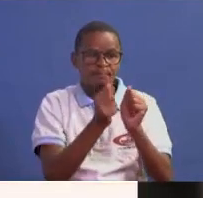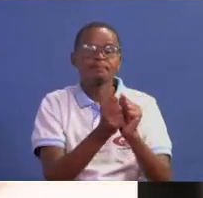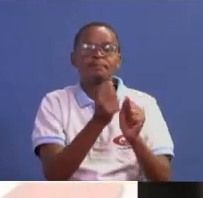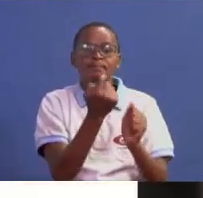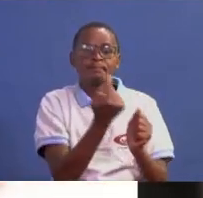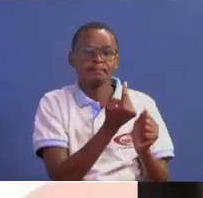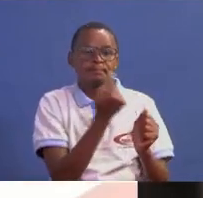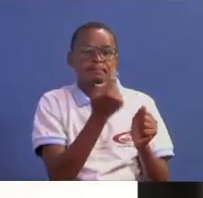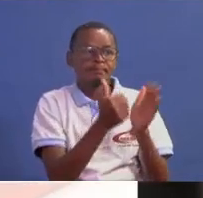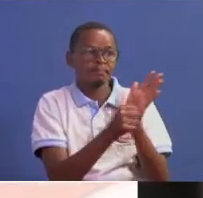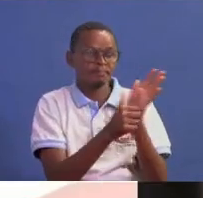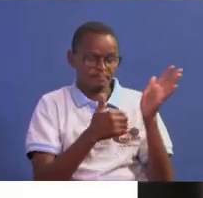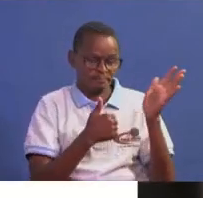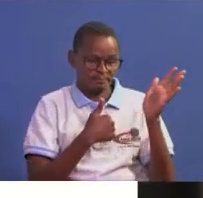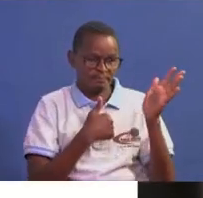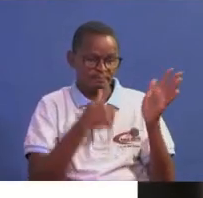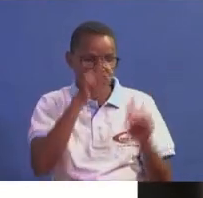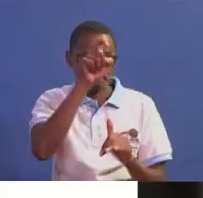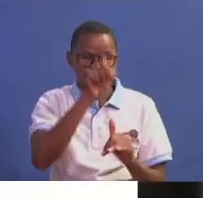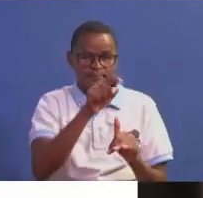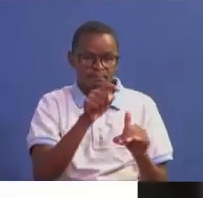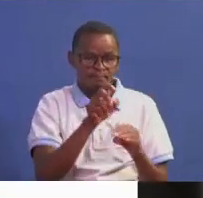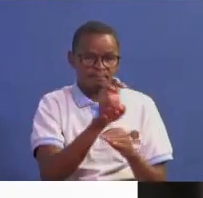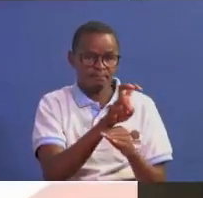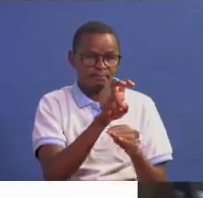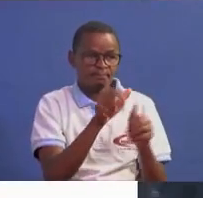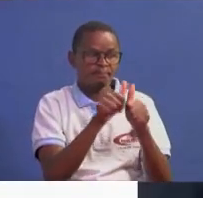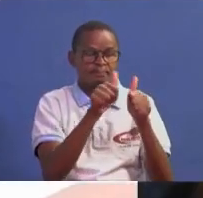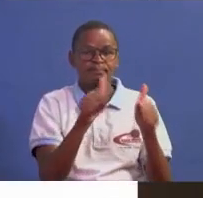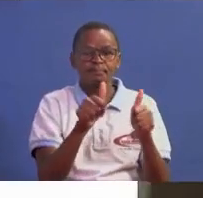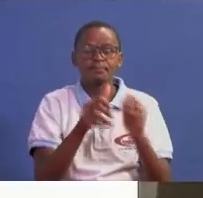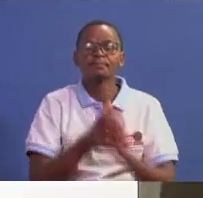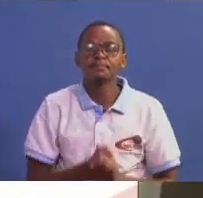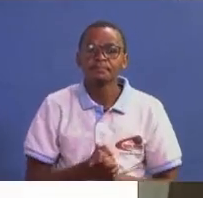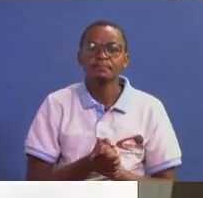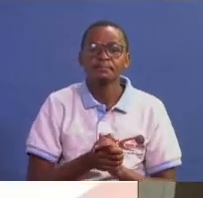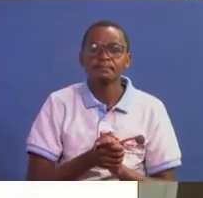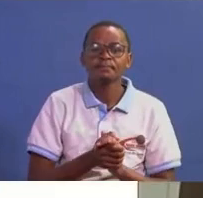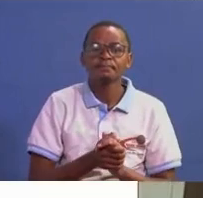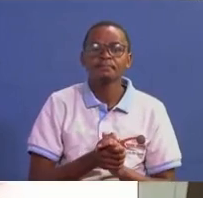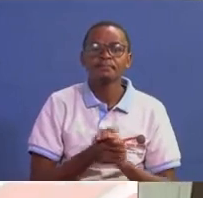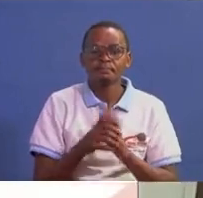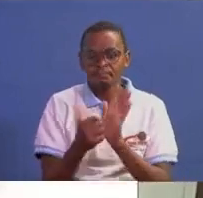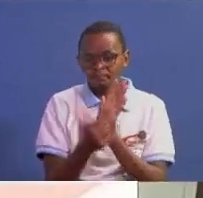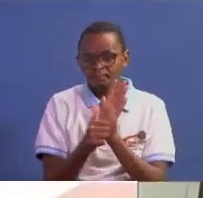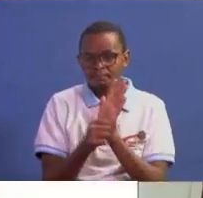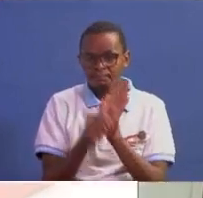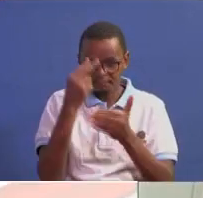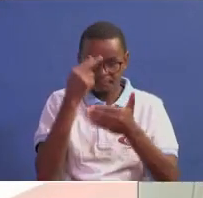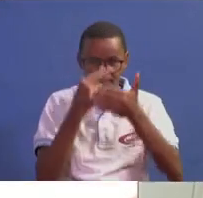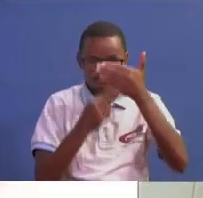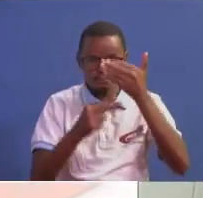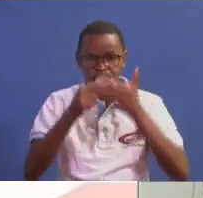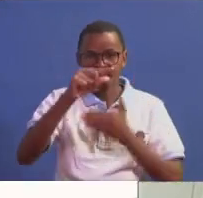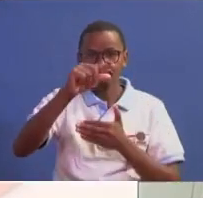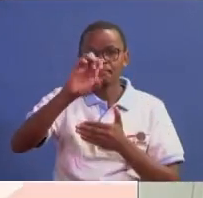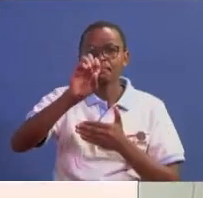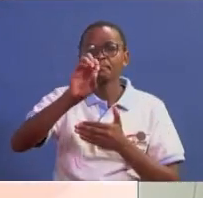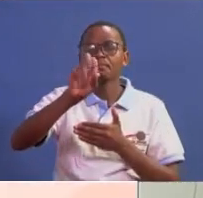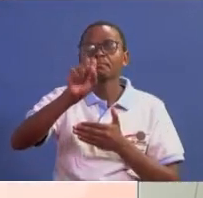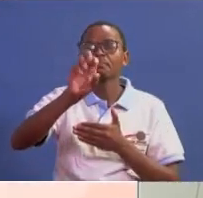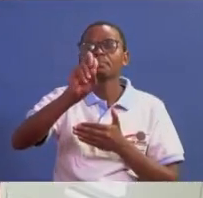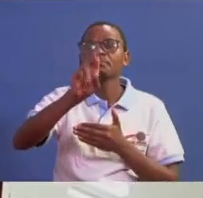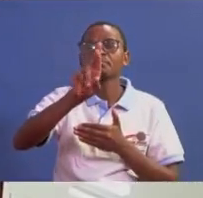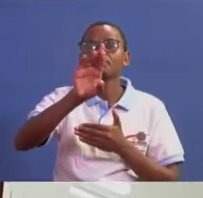ndio dosari ambayo kulingana na mimi tunafaa kuiangalia sana. Japo misukosuko hii imeshuhudiwa, Gisuri anasema